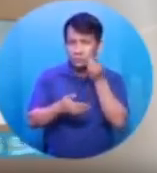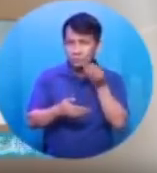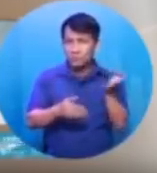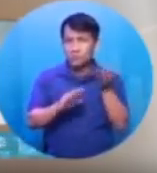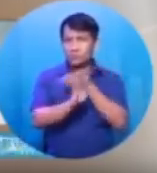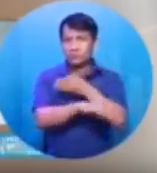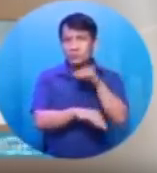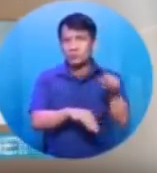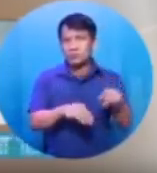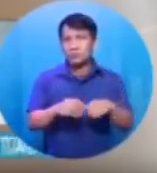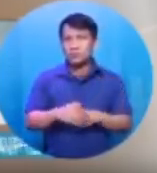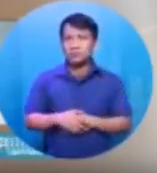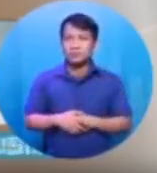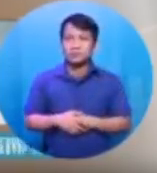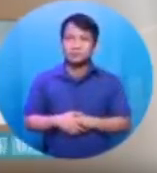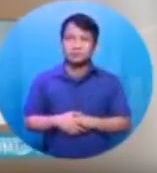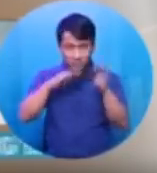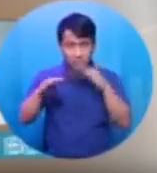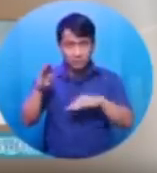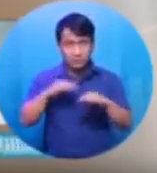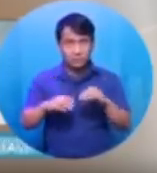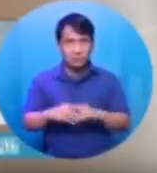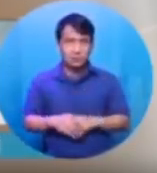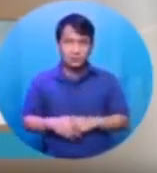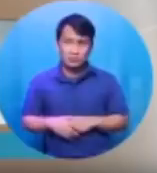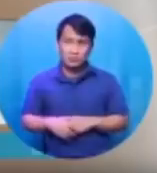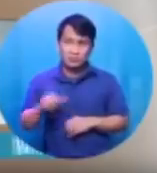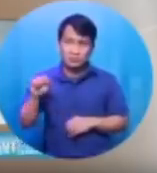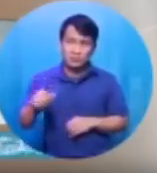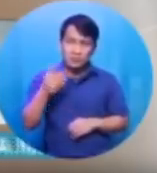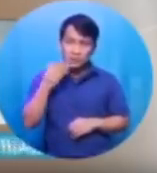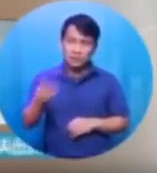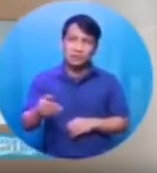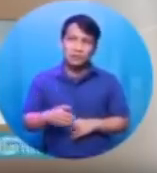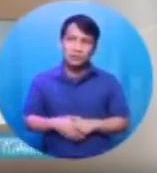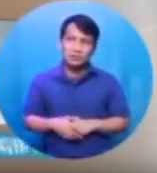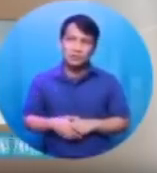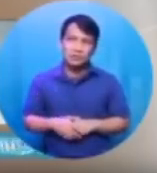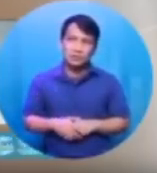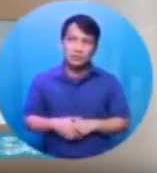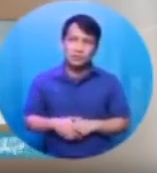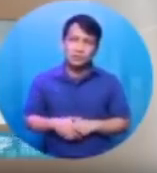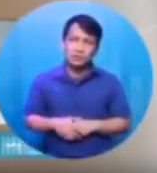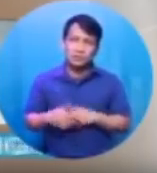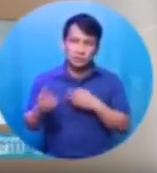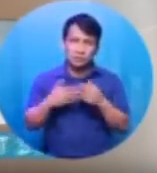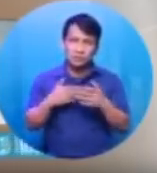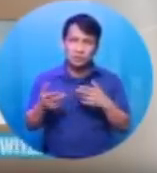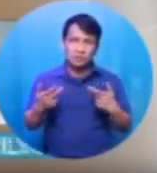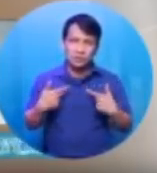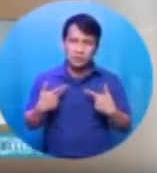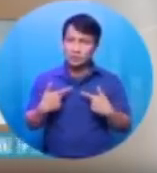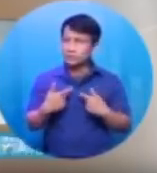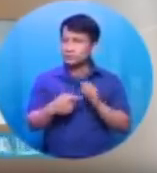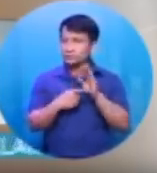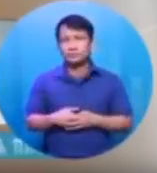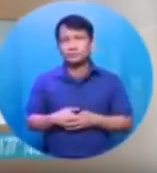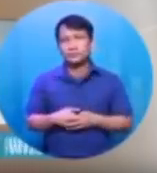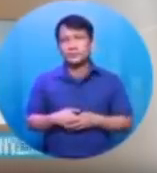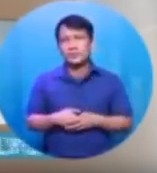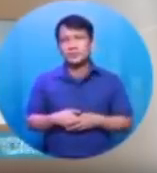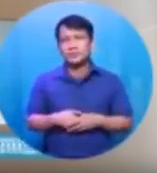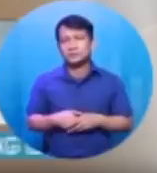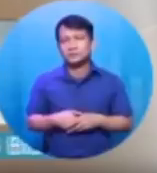mapabalik dito. Total, wala ka pala kayong trabaho dyan. Okay sir? Opo, thank you po. Sige sir, sige sir. Kami yung bahala, sir. Ilalakad po namin sa OWA,